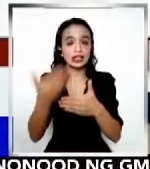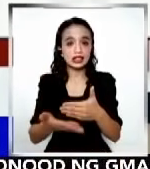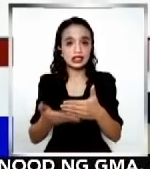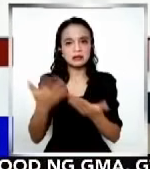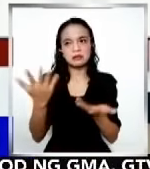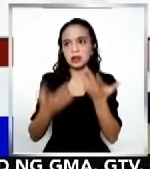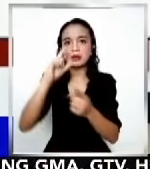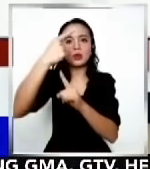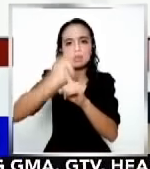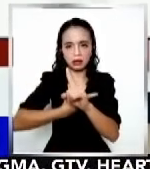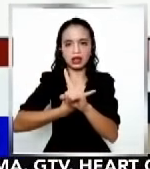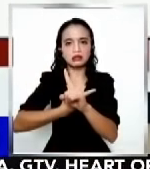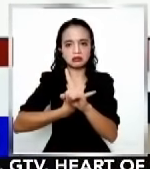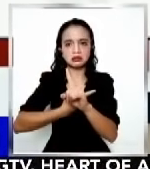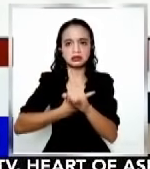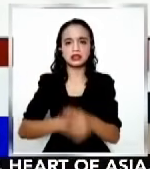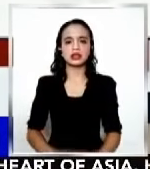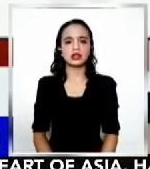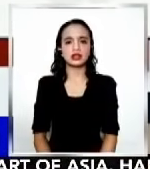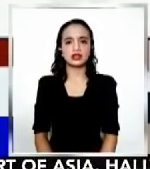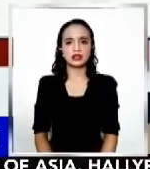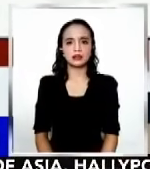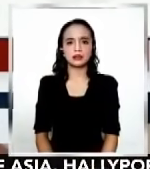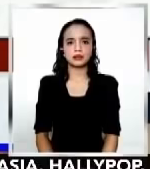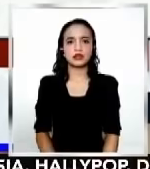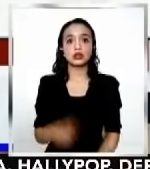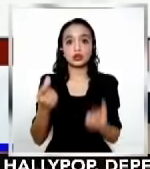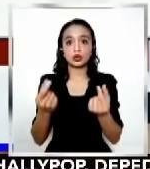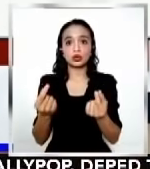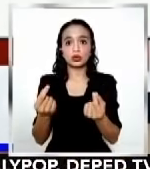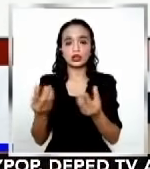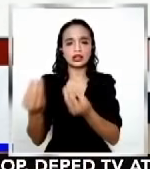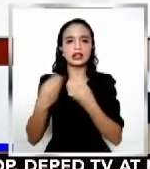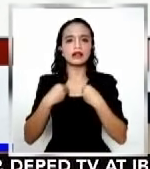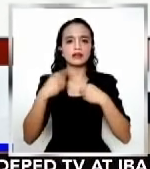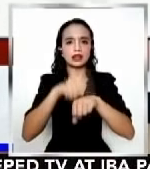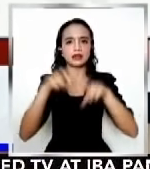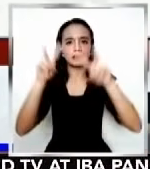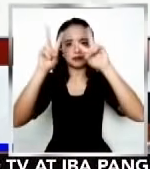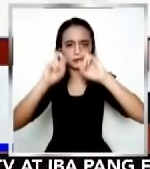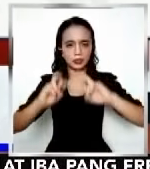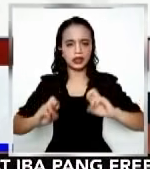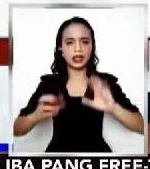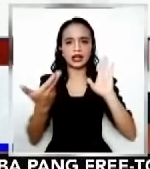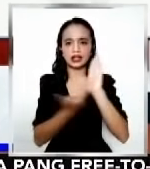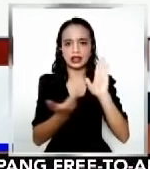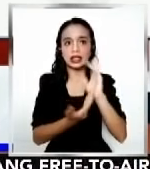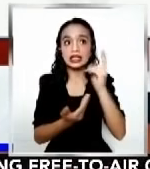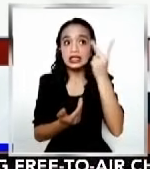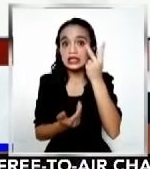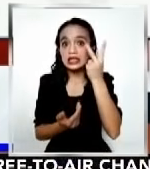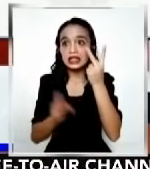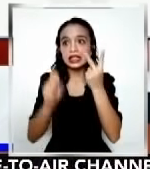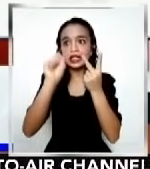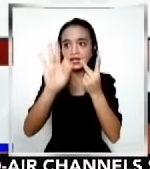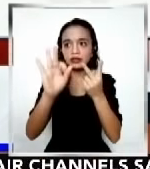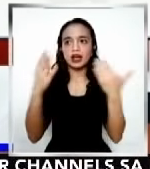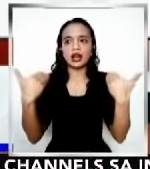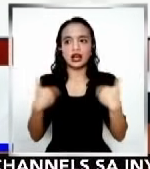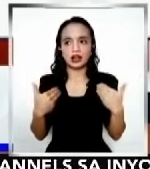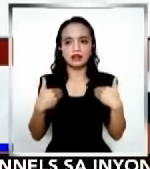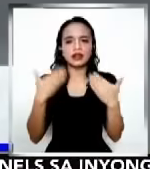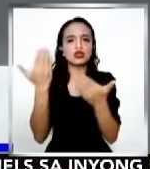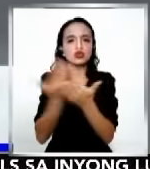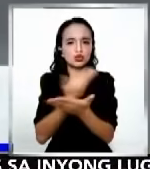pa. So that will give us time to study the evidence and to see kung magkakaroon po tayo ng panibagong guidance sa paggamit ng